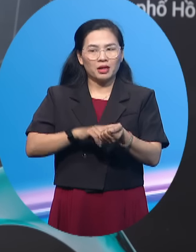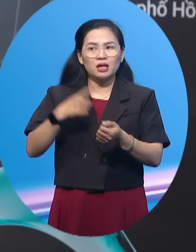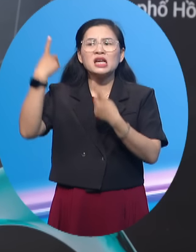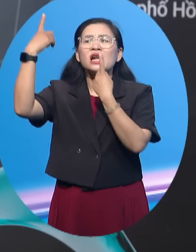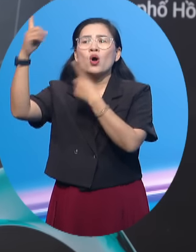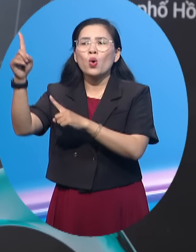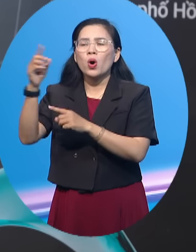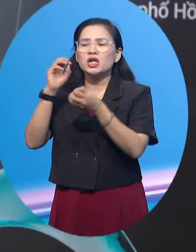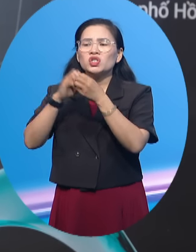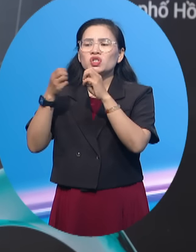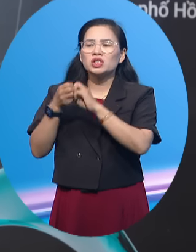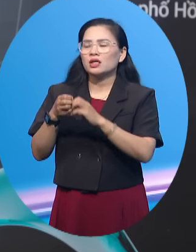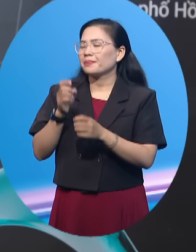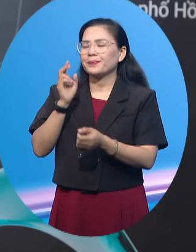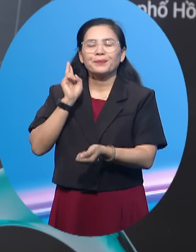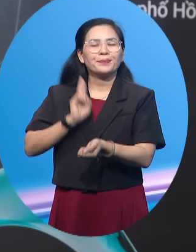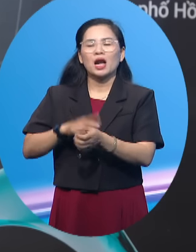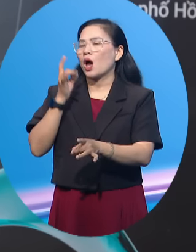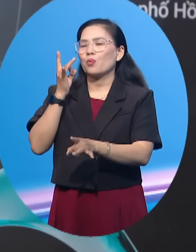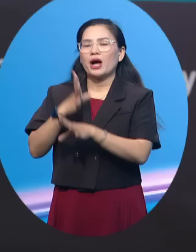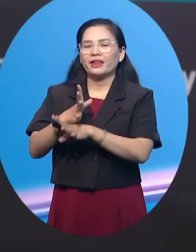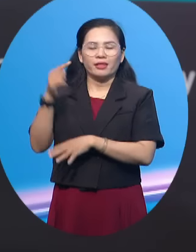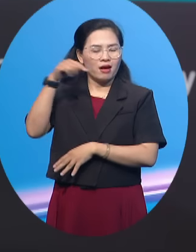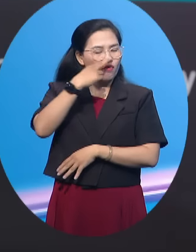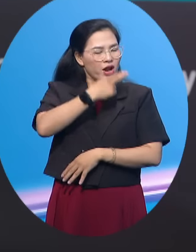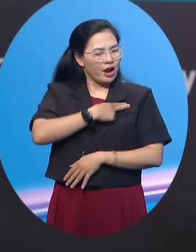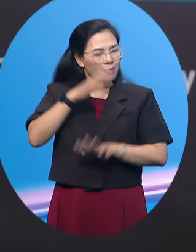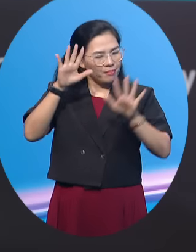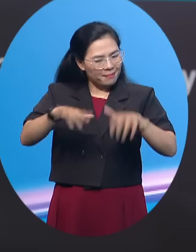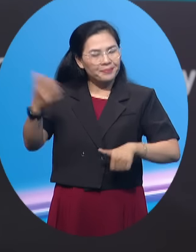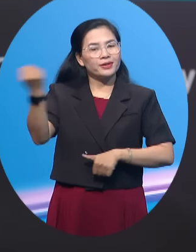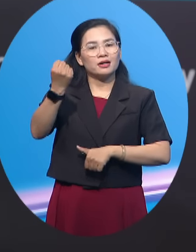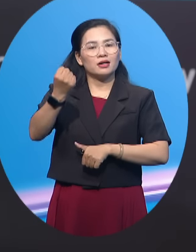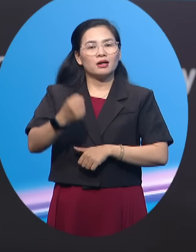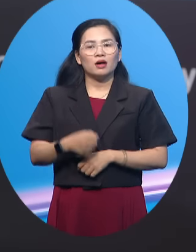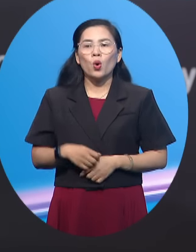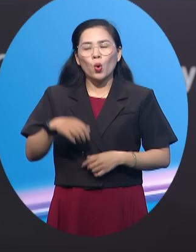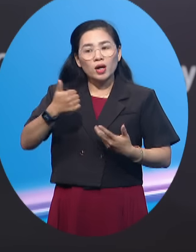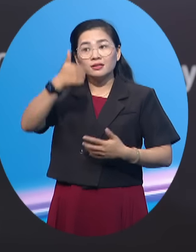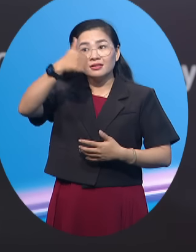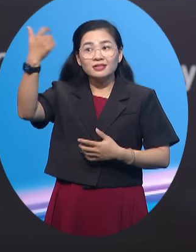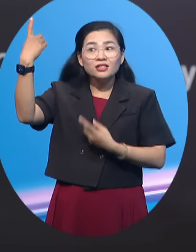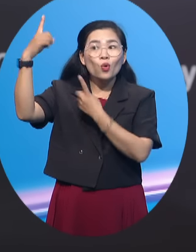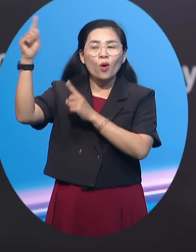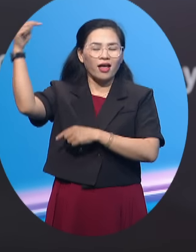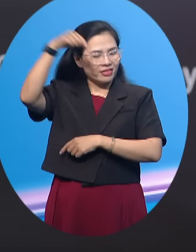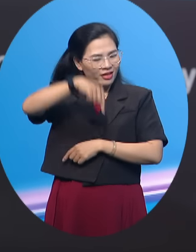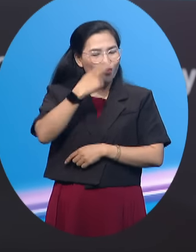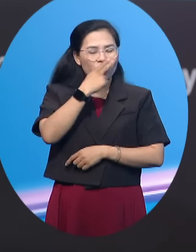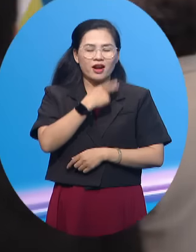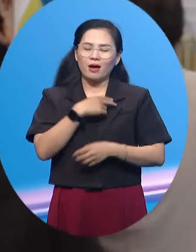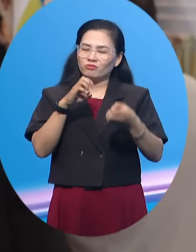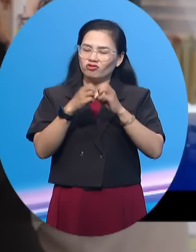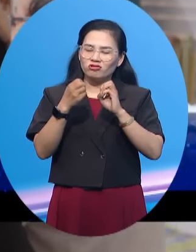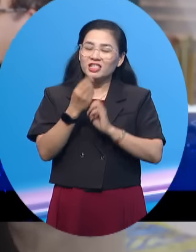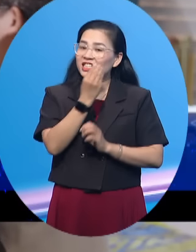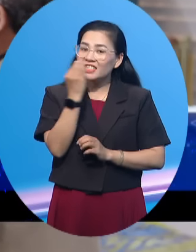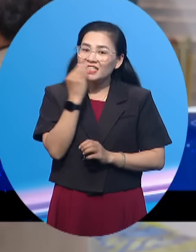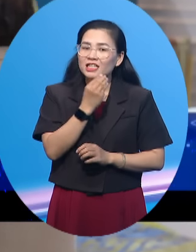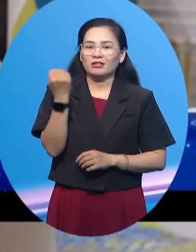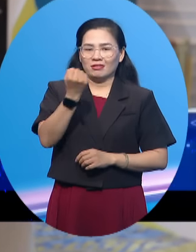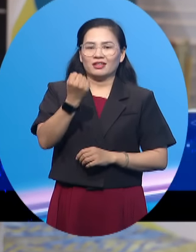ngoài chữa bệnh, không những thế còn thu hút Việt kiều và người nước ngoài đến Việt Nam khám chữa bệnh. Rất